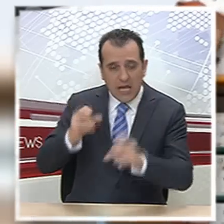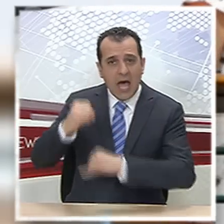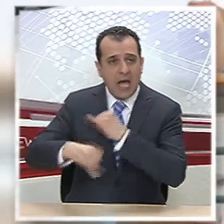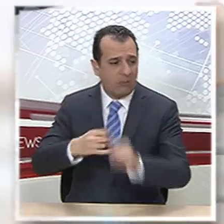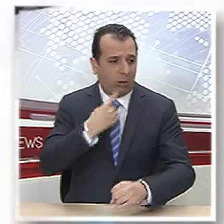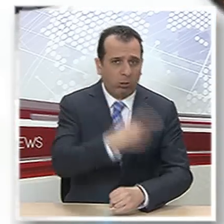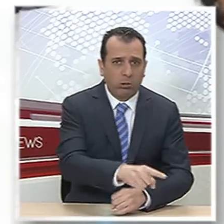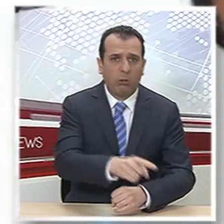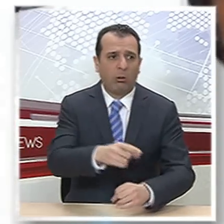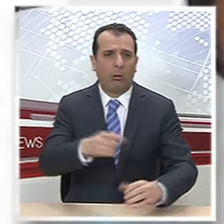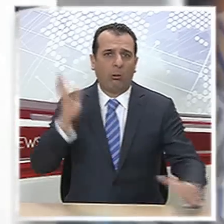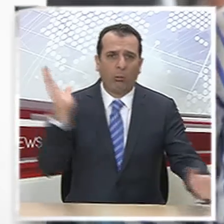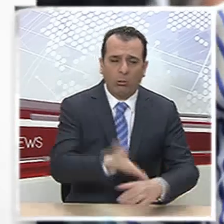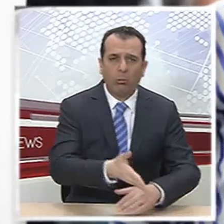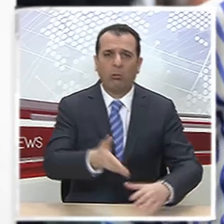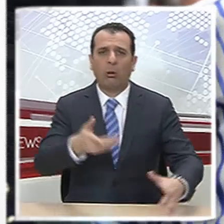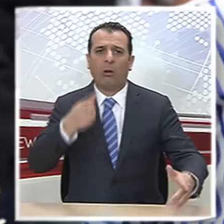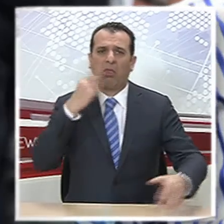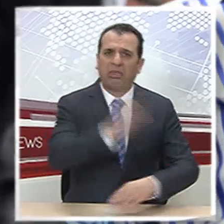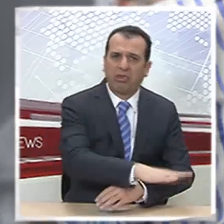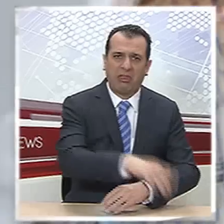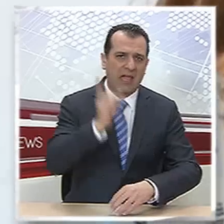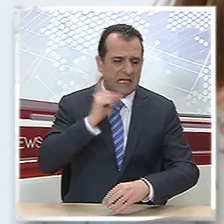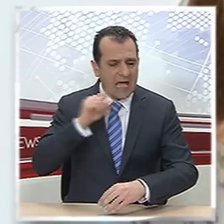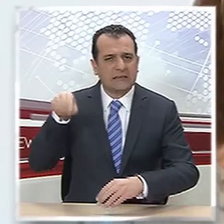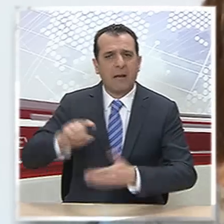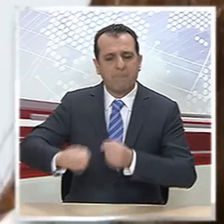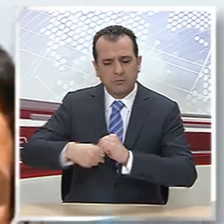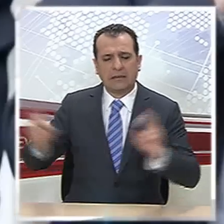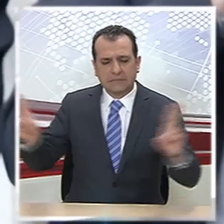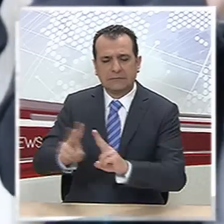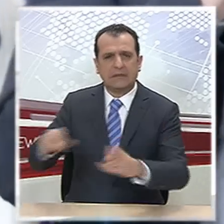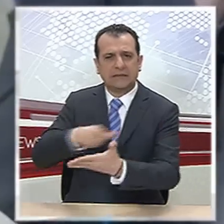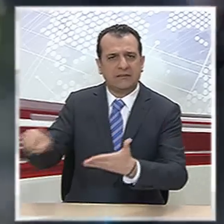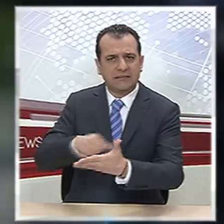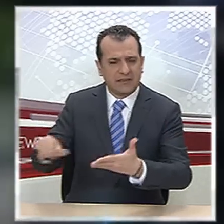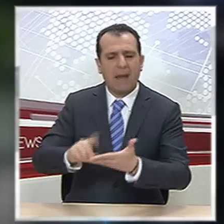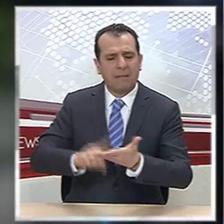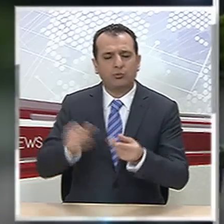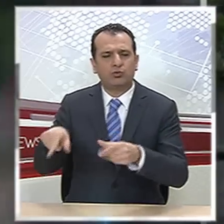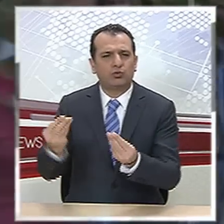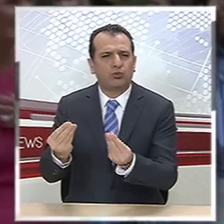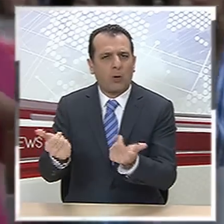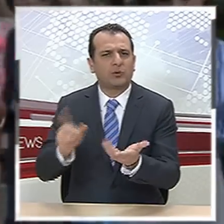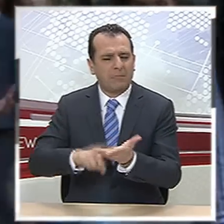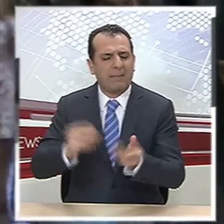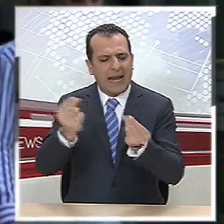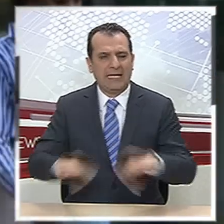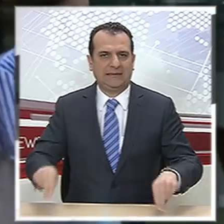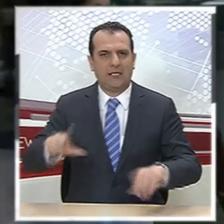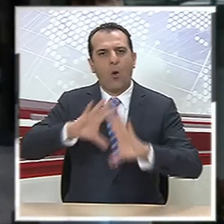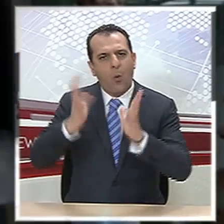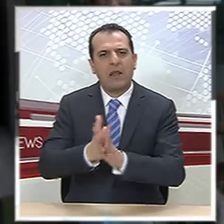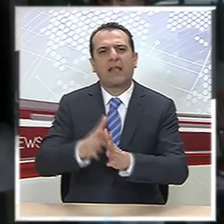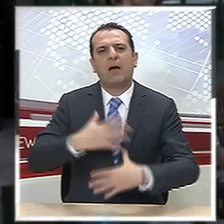στη Meghan και την Kate, και το παλάτι έχει μιλήσει με το Instagram και συνεργάζονται προκειμένου να βρεθεί τρόπος αντιμετώπισης της κατάστασης, δήλωσε ο βασιλικός